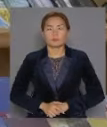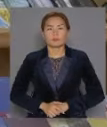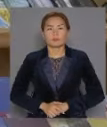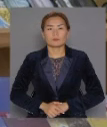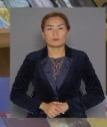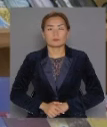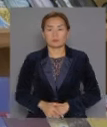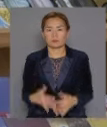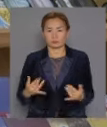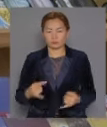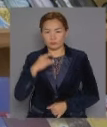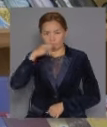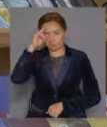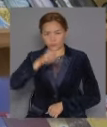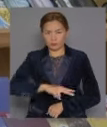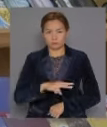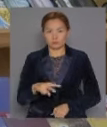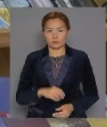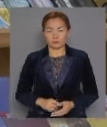Жалпы қазіргі кезде қазақ әдебиетіндегі сын